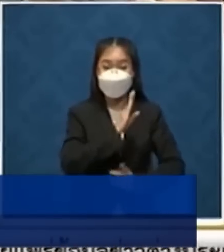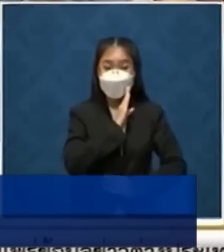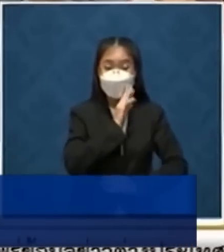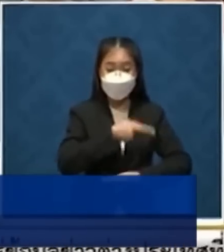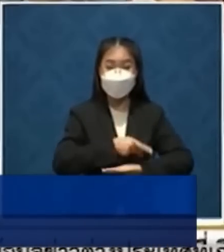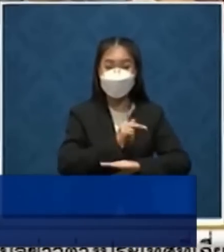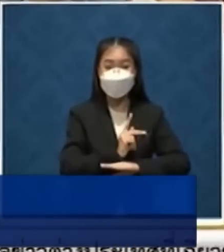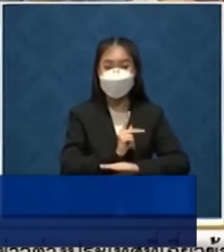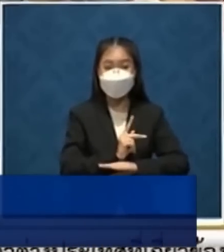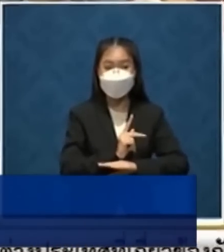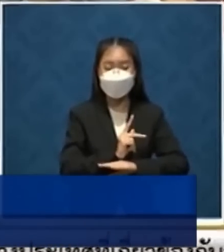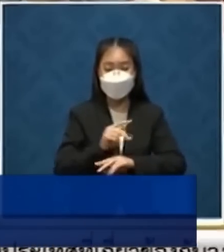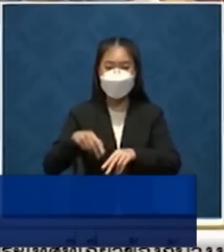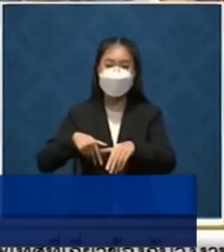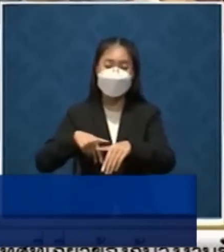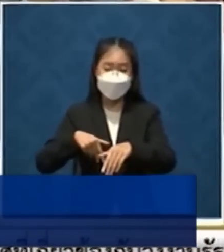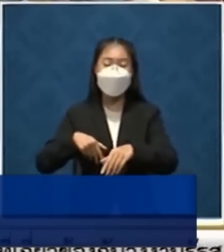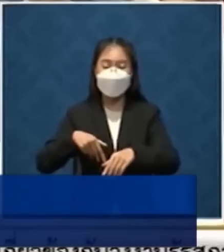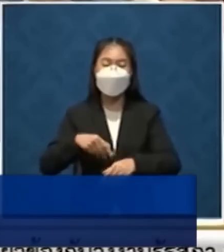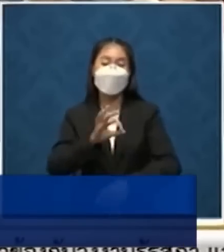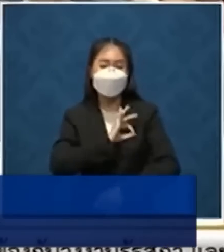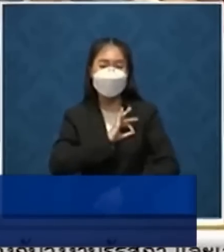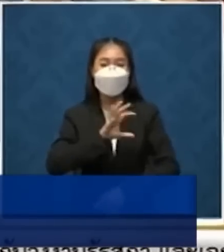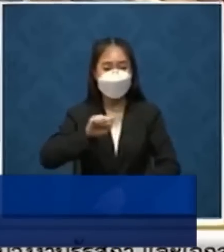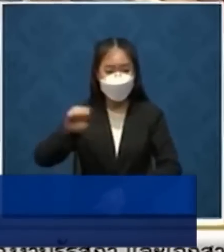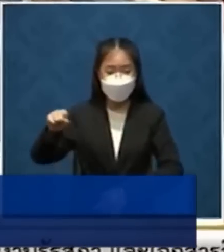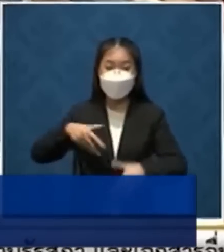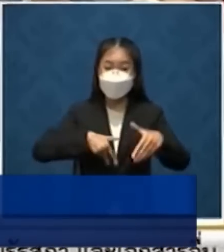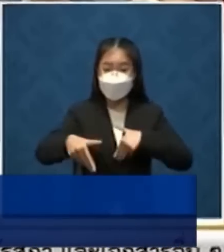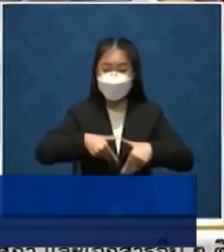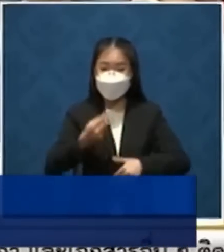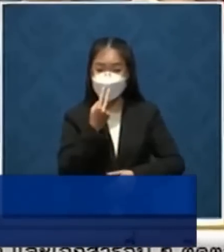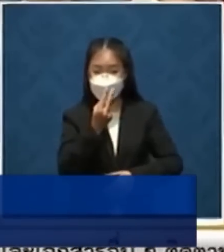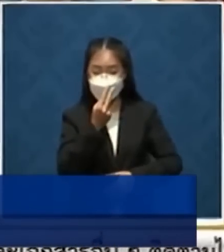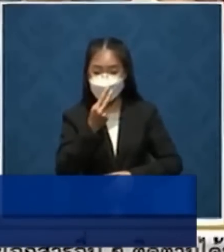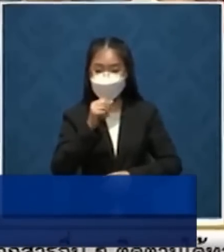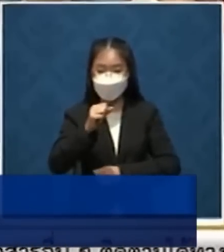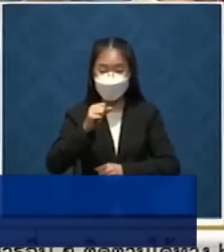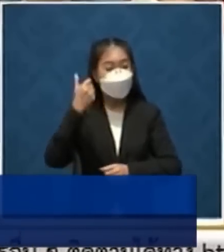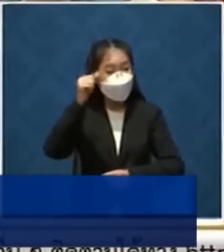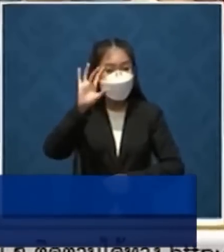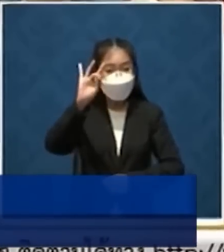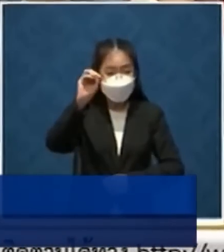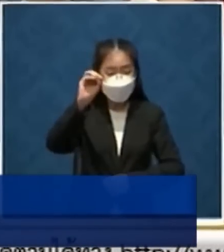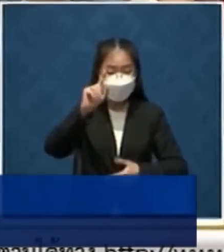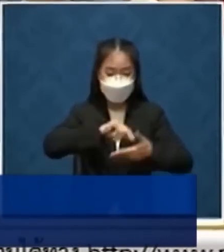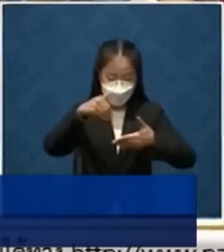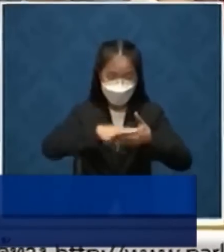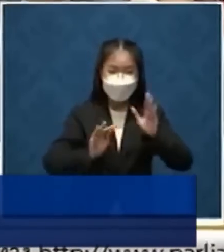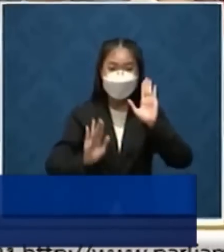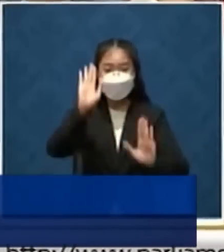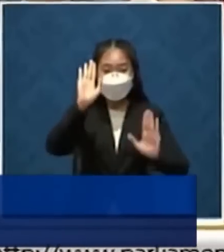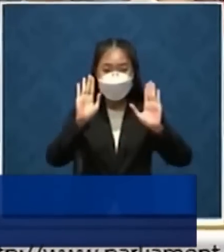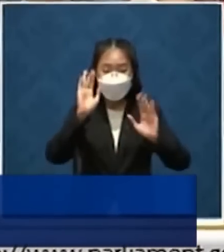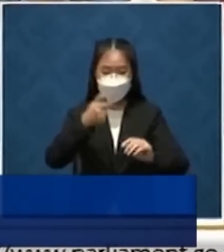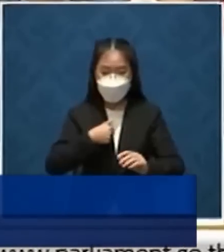านถ้าเกิดเพื่อนสมาชิกถ้าเกิดพี่น้องประชาชนที่ฟังอยู่กำลังจะเข้าคูหาในอีก80วันนี้ผมลงมติในครั้งนี้ไม่